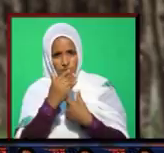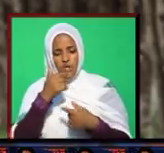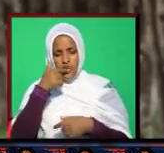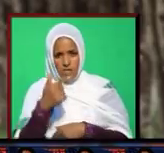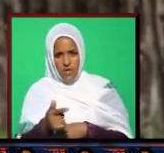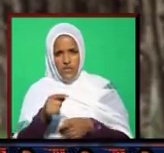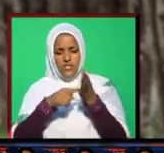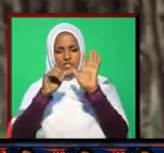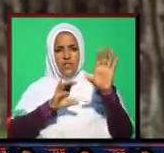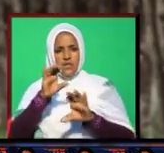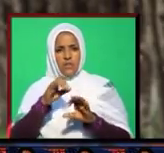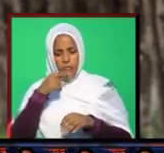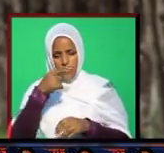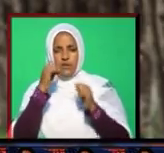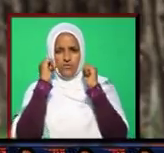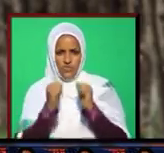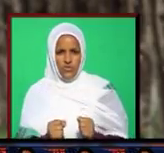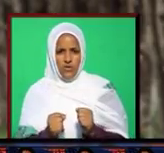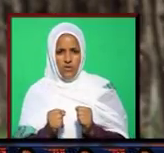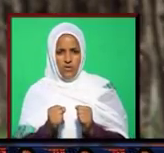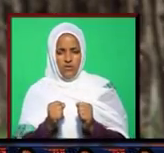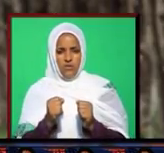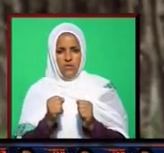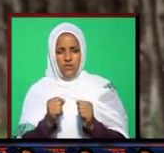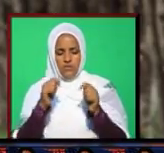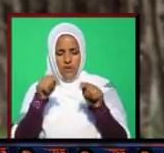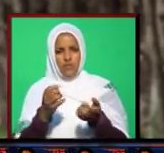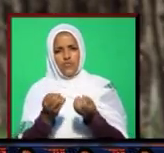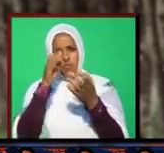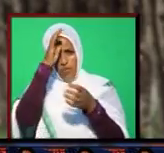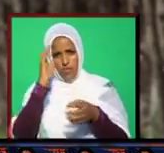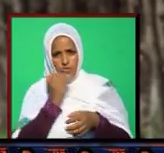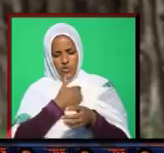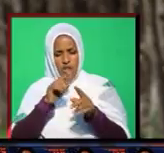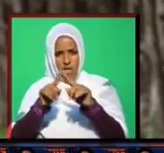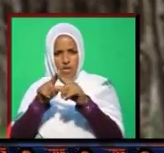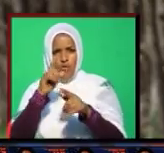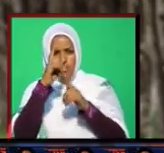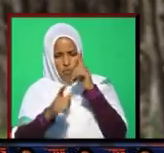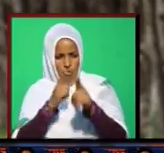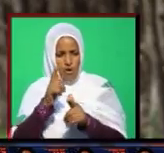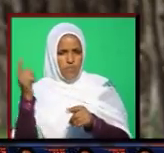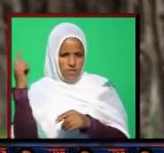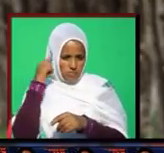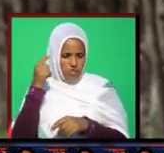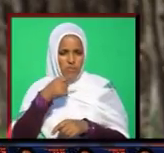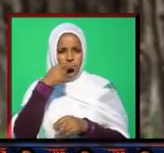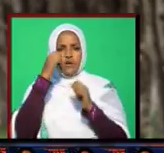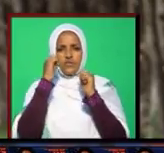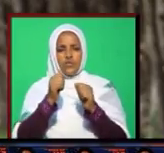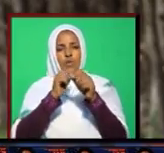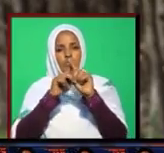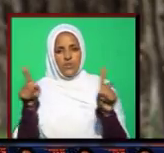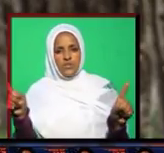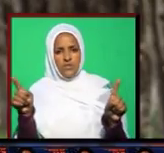ሆነን እንድንናገር እንዲገልጽልን መናገር እንችላለን። ዛሬ ብዙ አባቶቻችን የተለያየ ቋንቋ መስማት መናገር